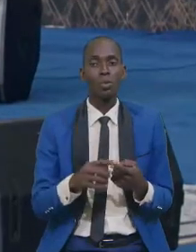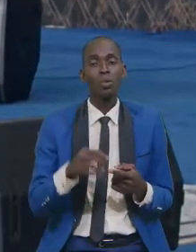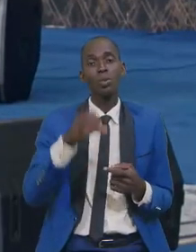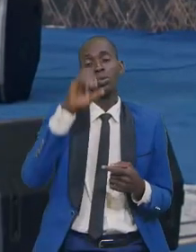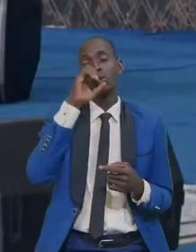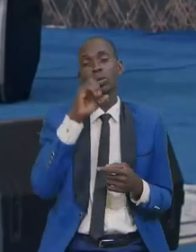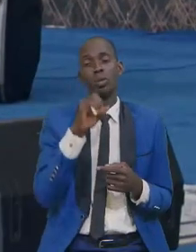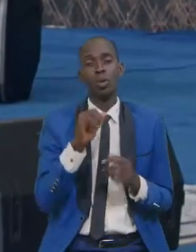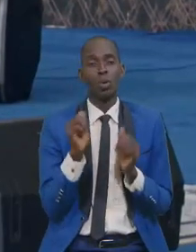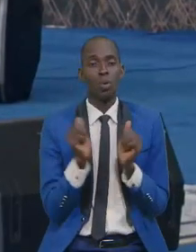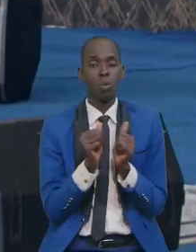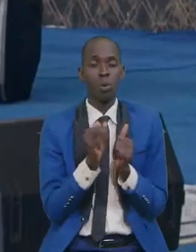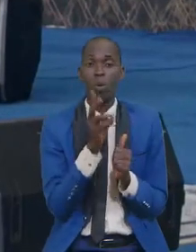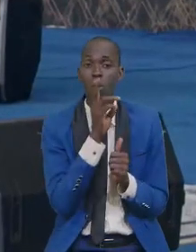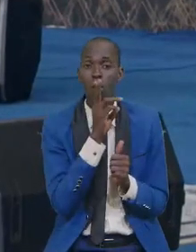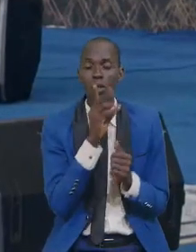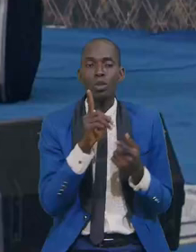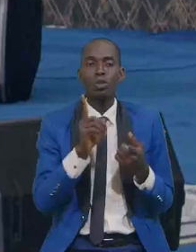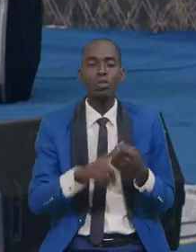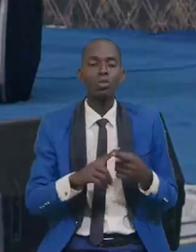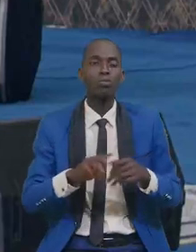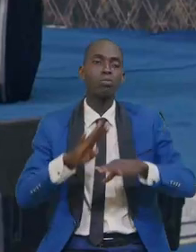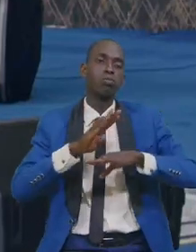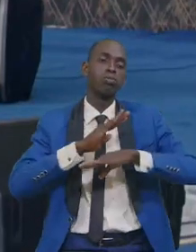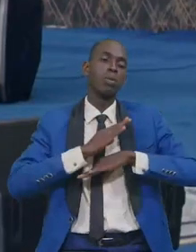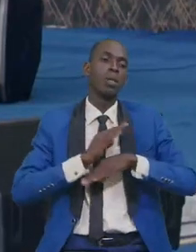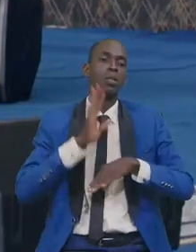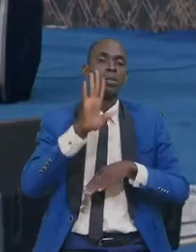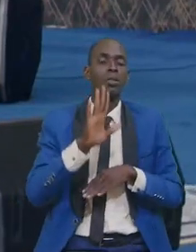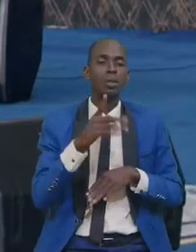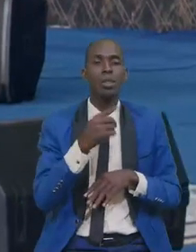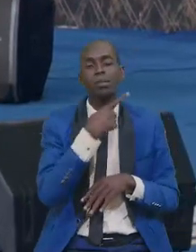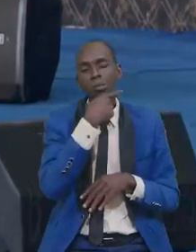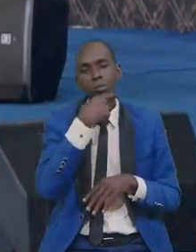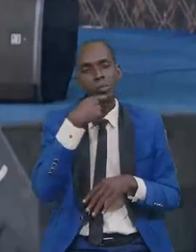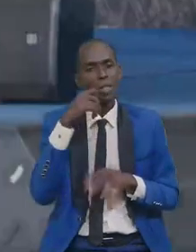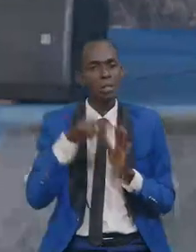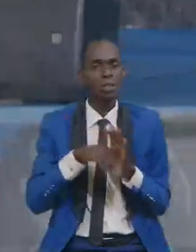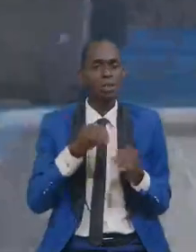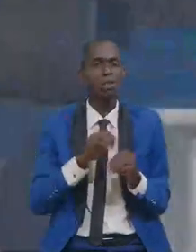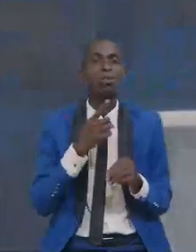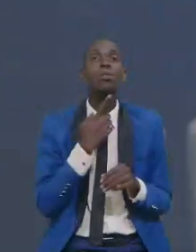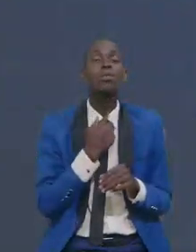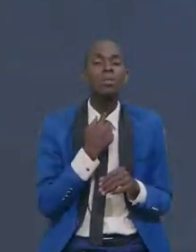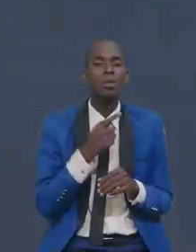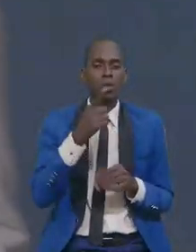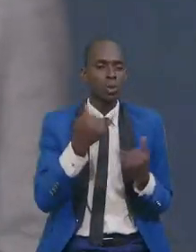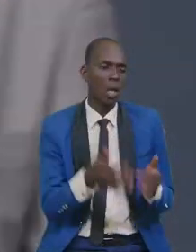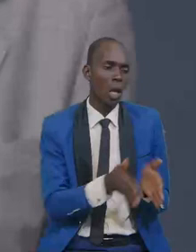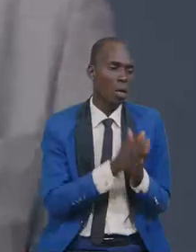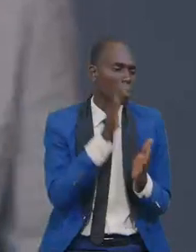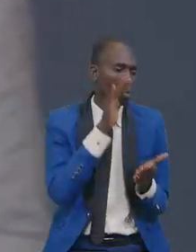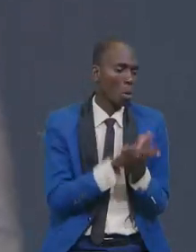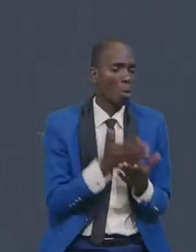pour étancher une sécheresse que tu, une soif que tu as. Tu demandes à ta femme, tu demandes à